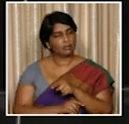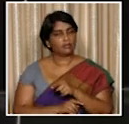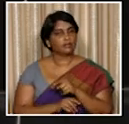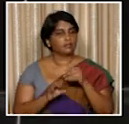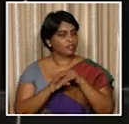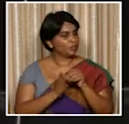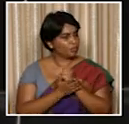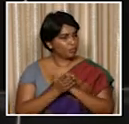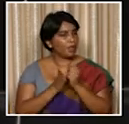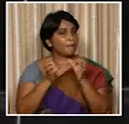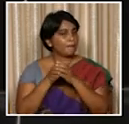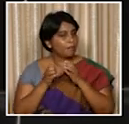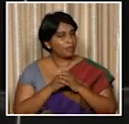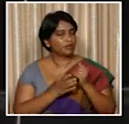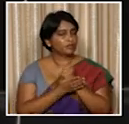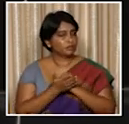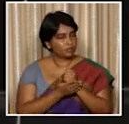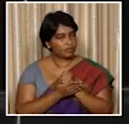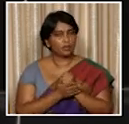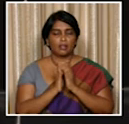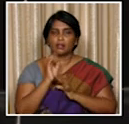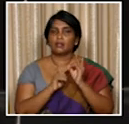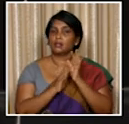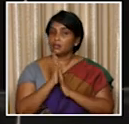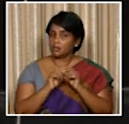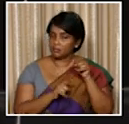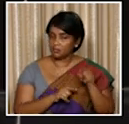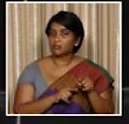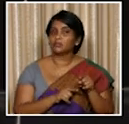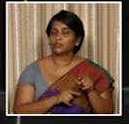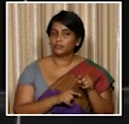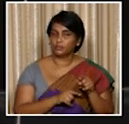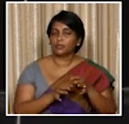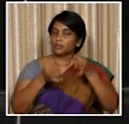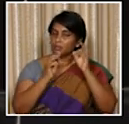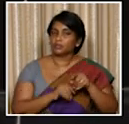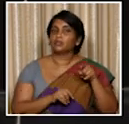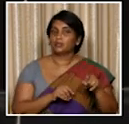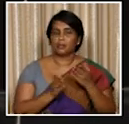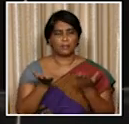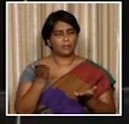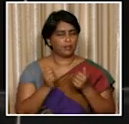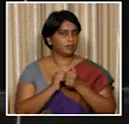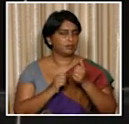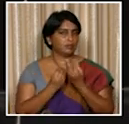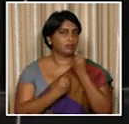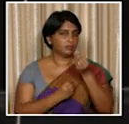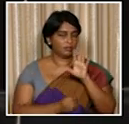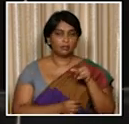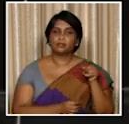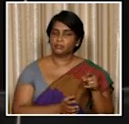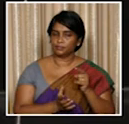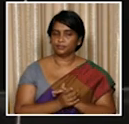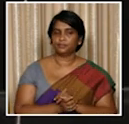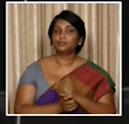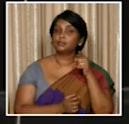எல்லா உறுப்பினர்களும் ஒருபோதும் மறக்க முடியாத அளவு சீராக சிறப்பாக செய்திருக்கிறார். எனவே அவருடைய ஓய்வு நிலைக்கு பிறகு அவரது